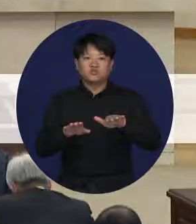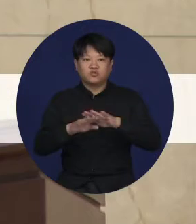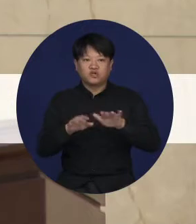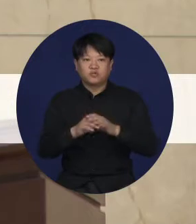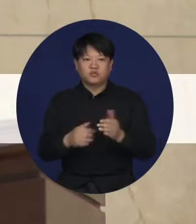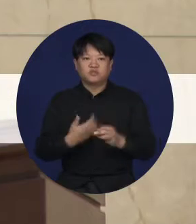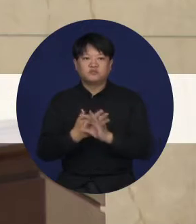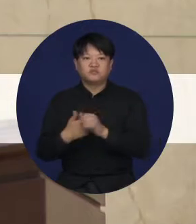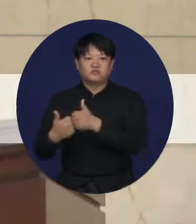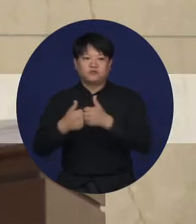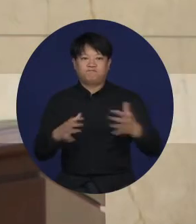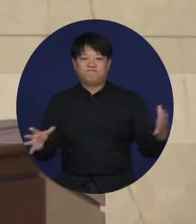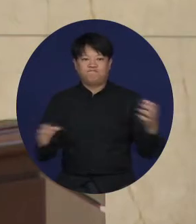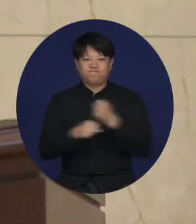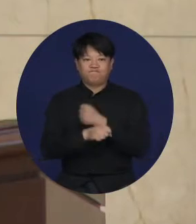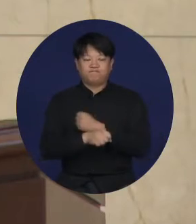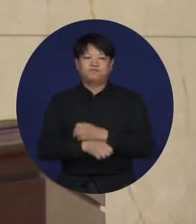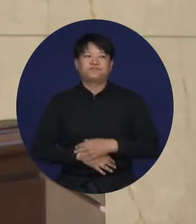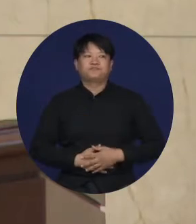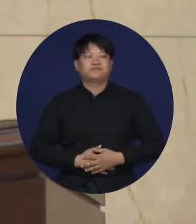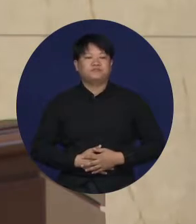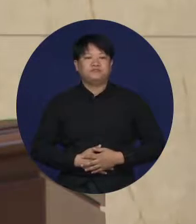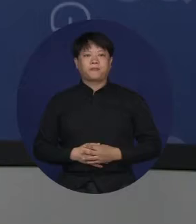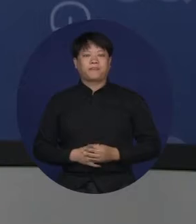처리하며 임시회를 마무리했습니다